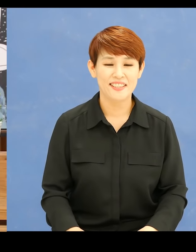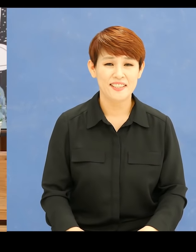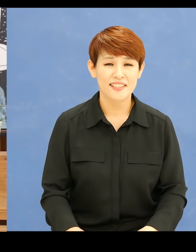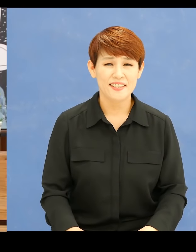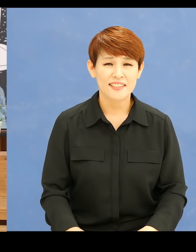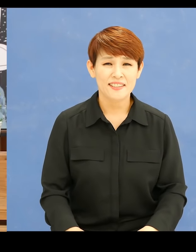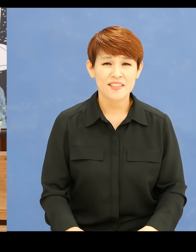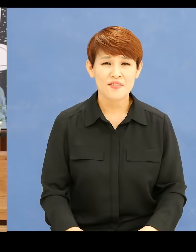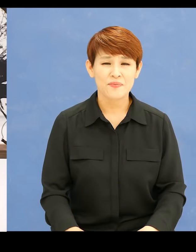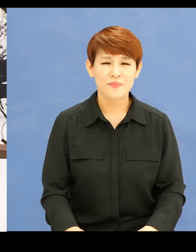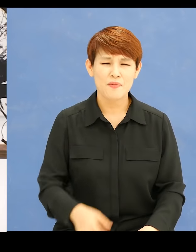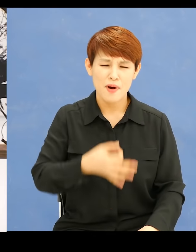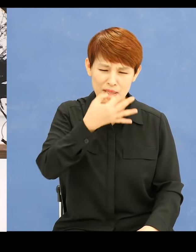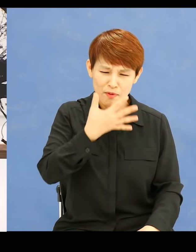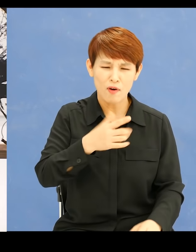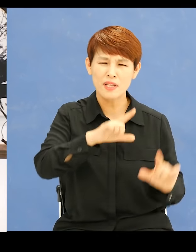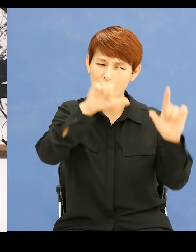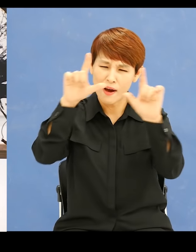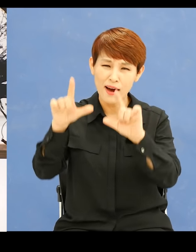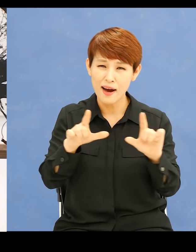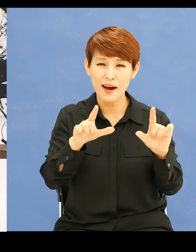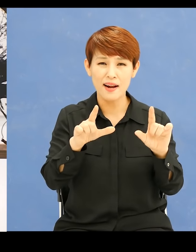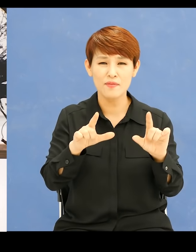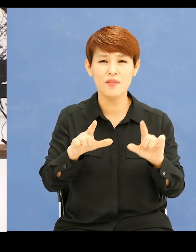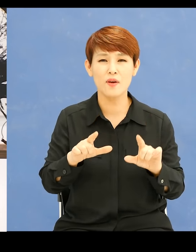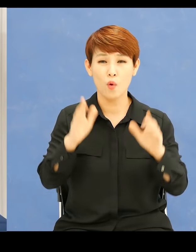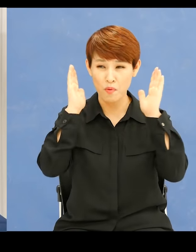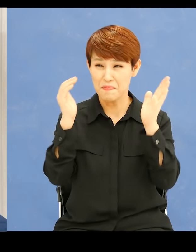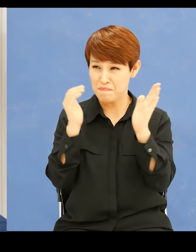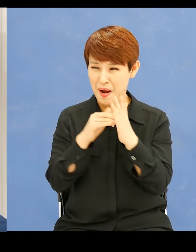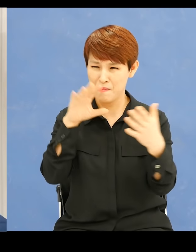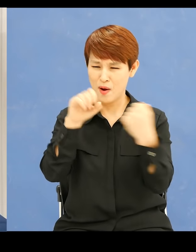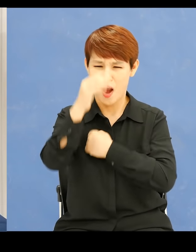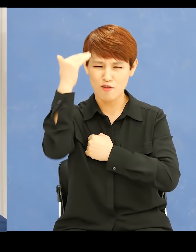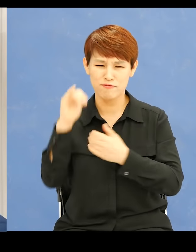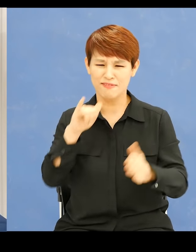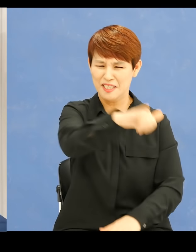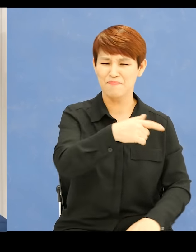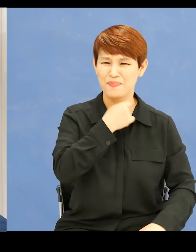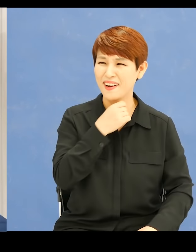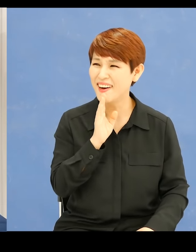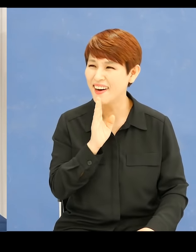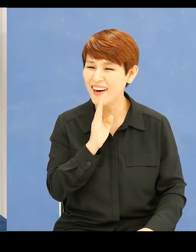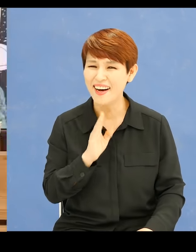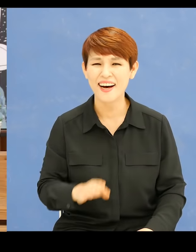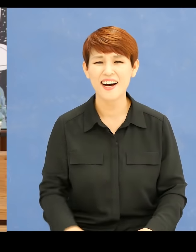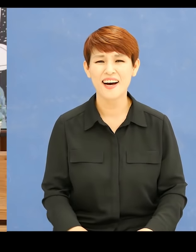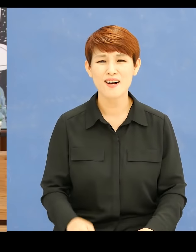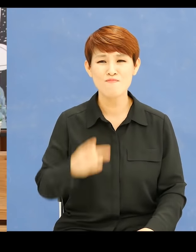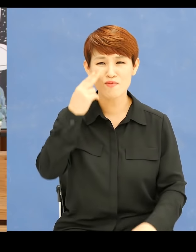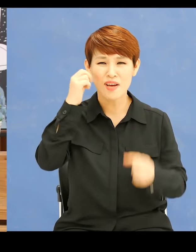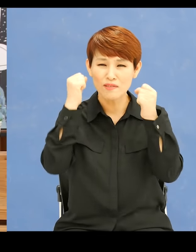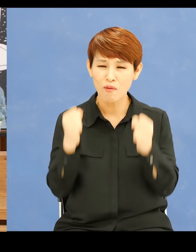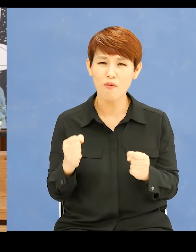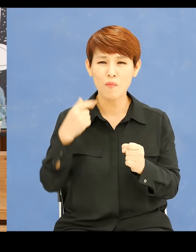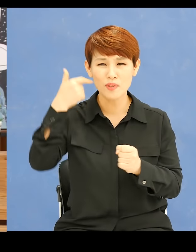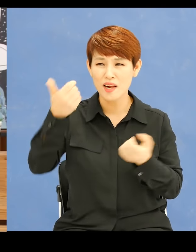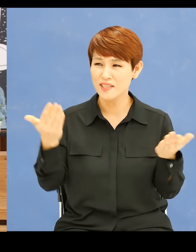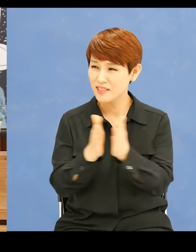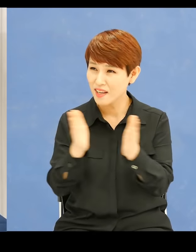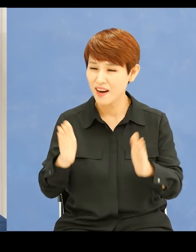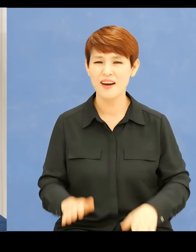그렇게 그곳에서 이렇게 험난한 생활을 보내셨으면 공부 마치시면 저 같으면 바로 한국으로 빨리 빨리 돌아왔을 가고 것 싶죠. 같은데 그곳에서 또